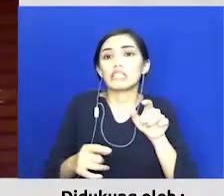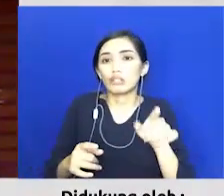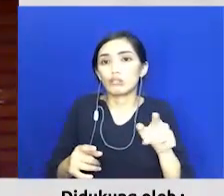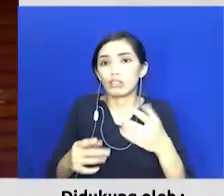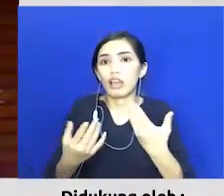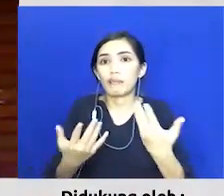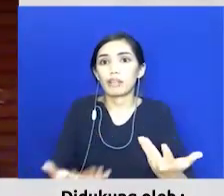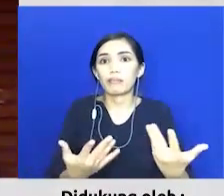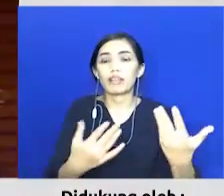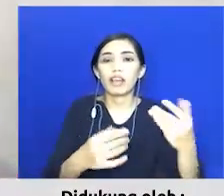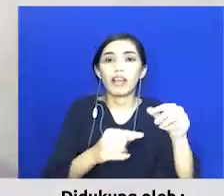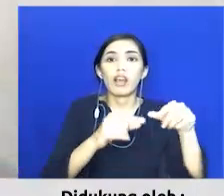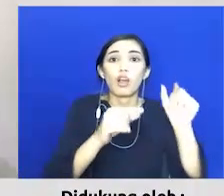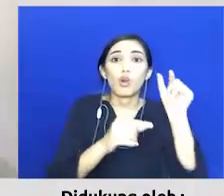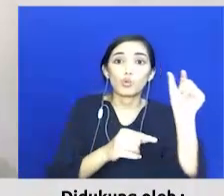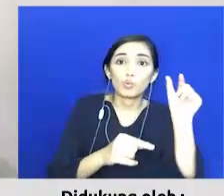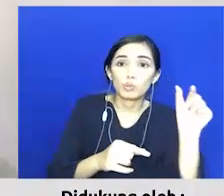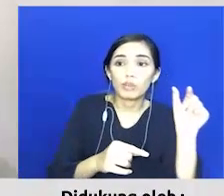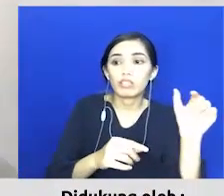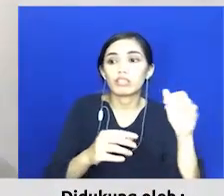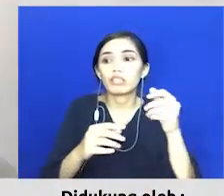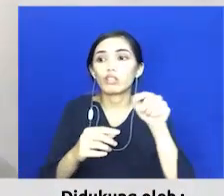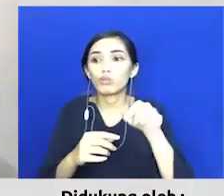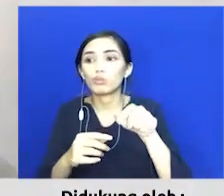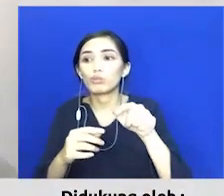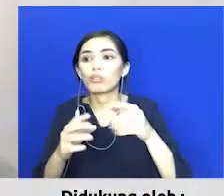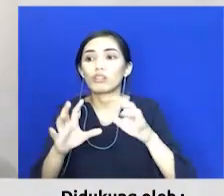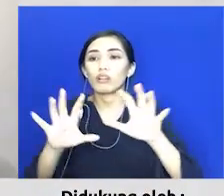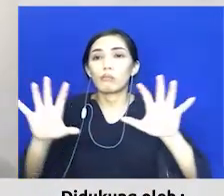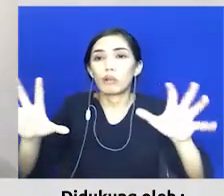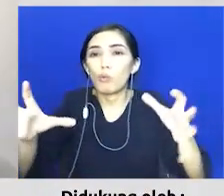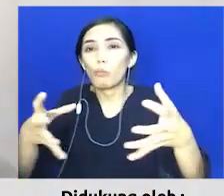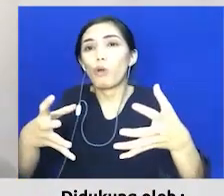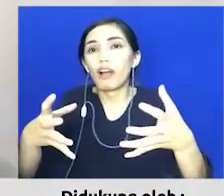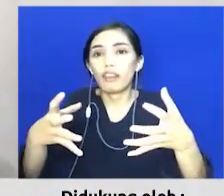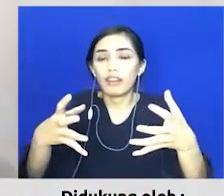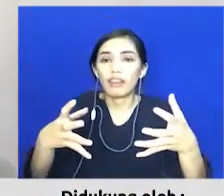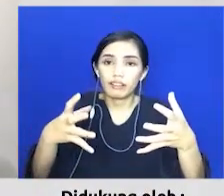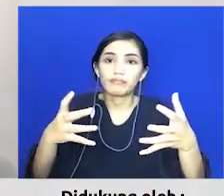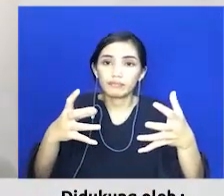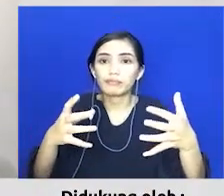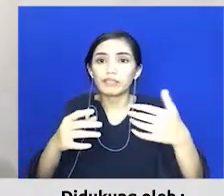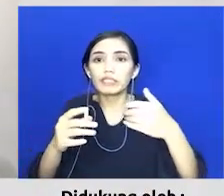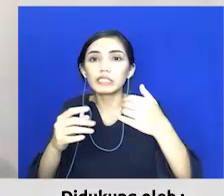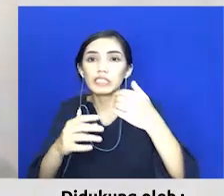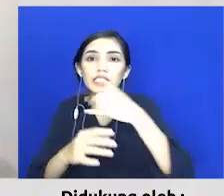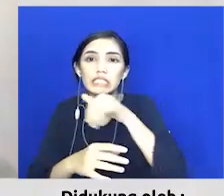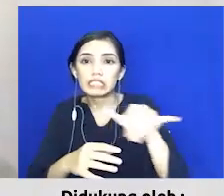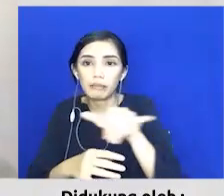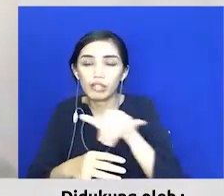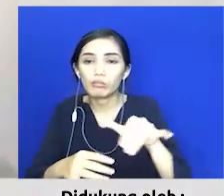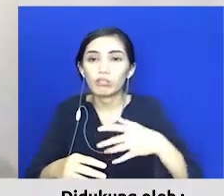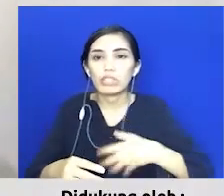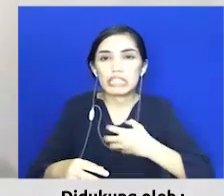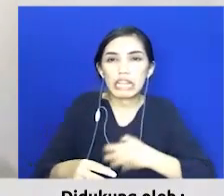membuat masyarakat ini lebih resah gitu. Karena kalau tidak bisa memetakan permasalahan, nggak akan ada progres gitu. Kelihatannya kan